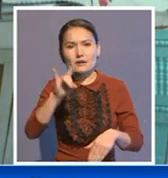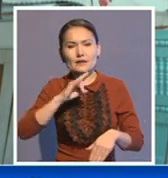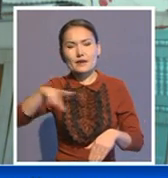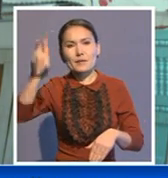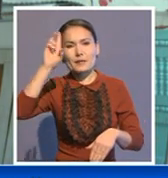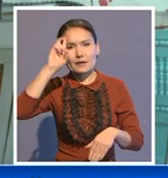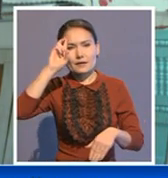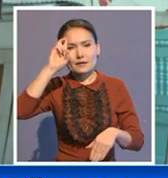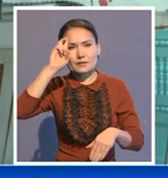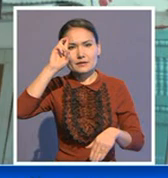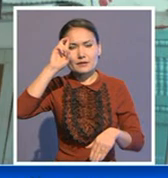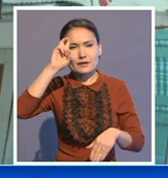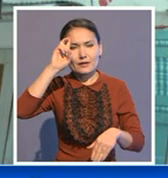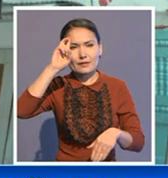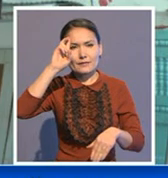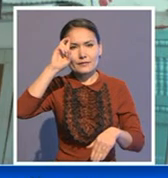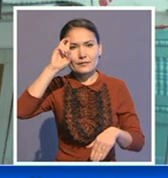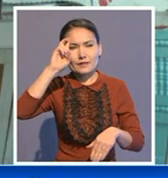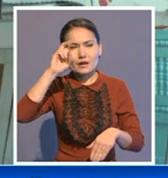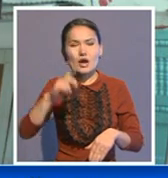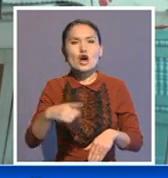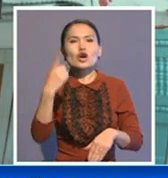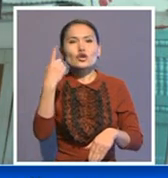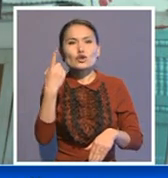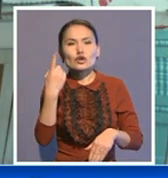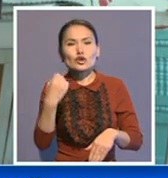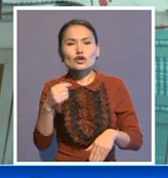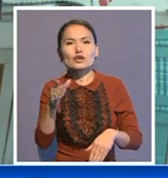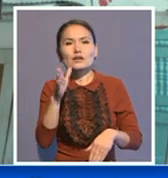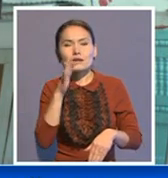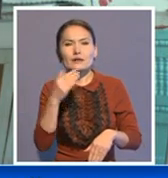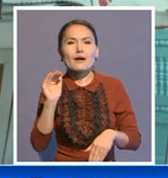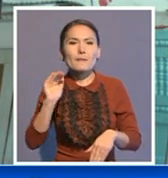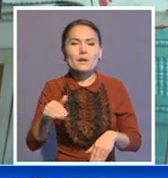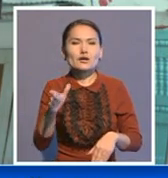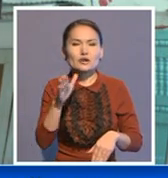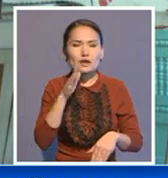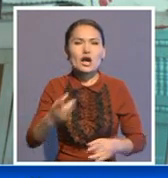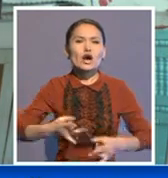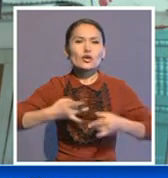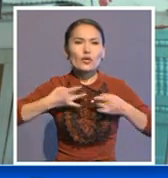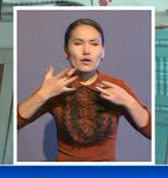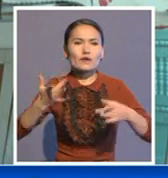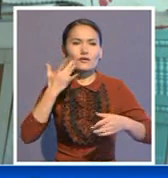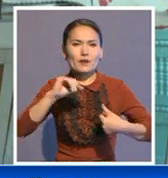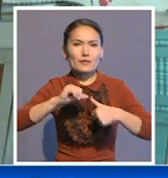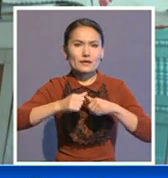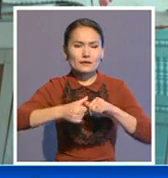мемлекетімізге сол бұл 100 жылдық, 1000 жылдық тойлар бола берсін. Келешектегі